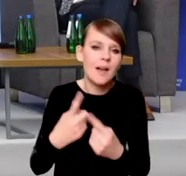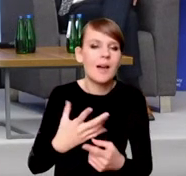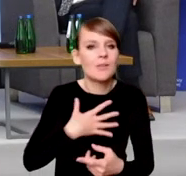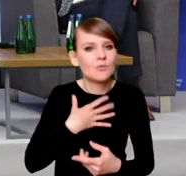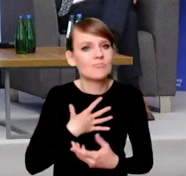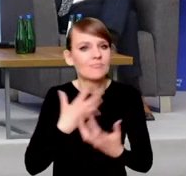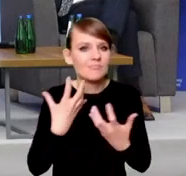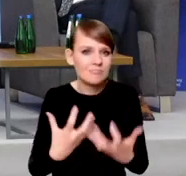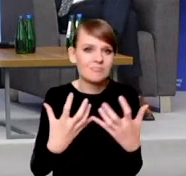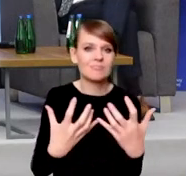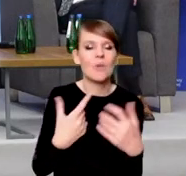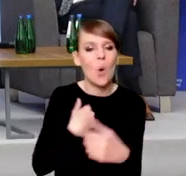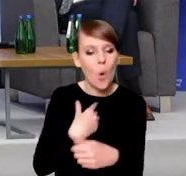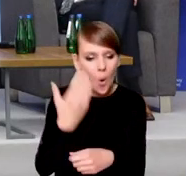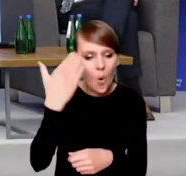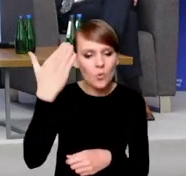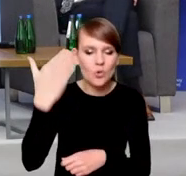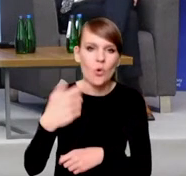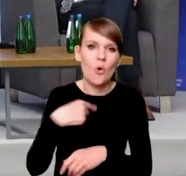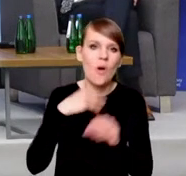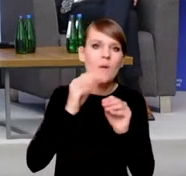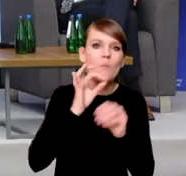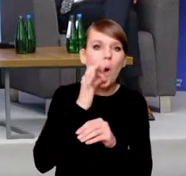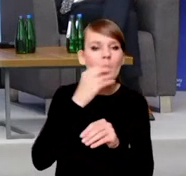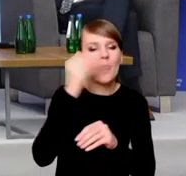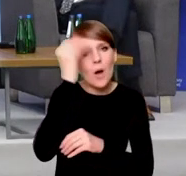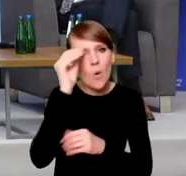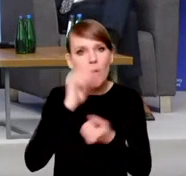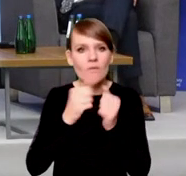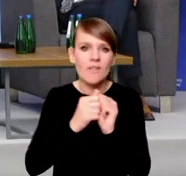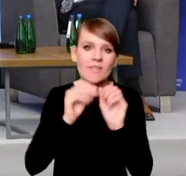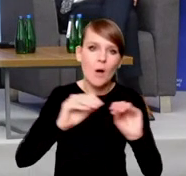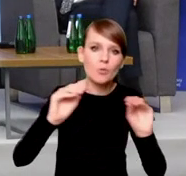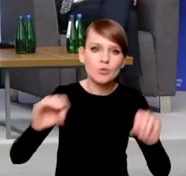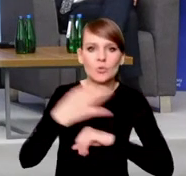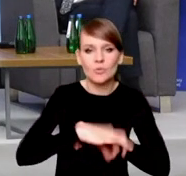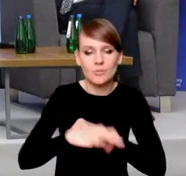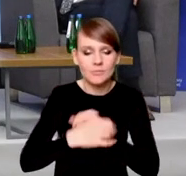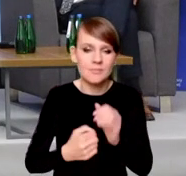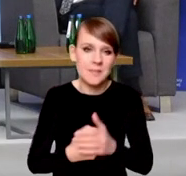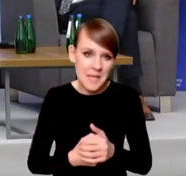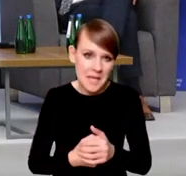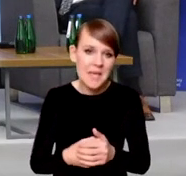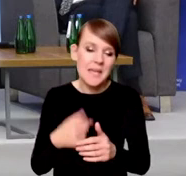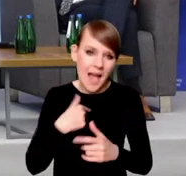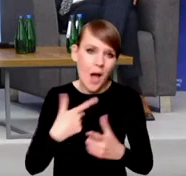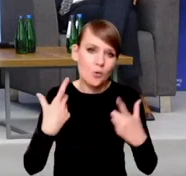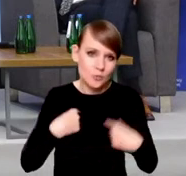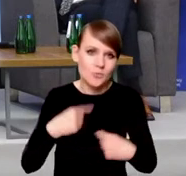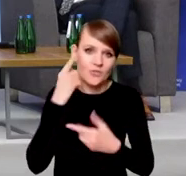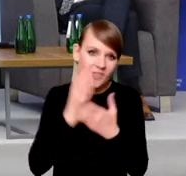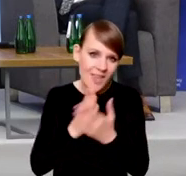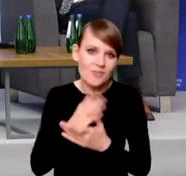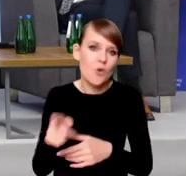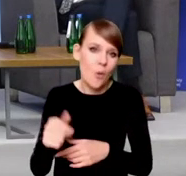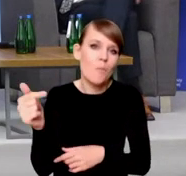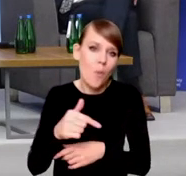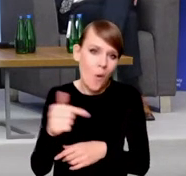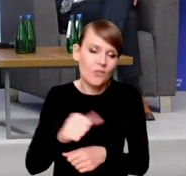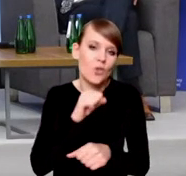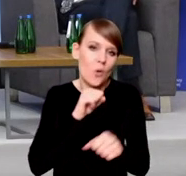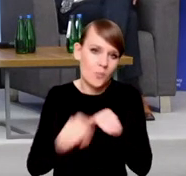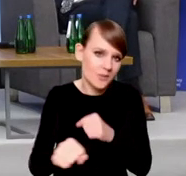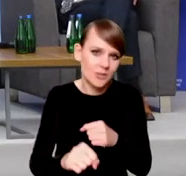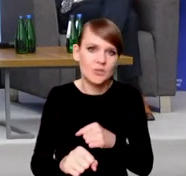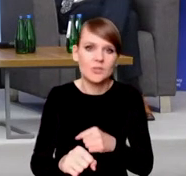godności nauczyciela akademickiego czy młodego naukowca i ja rzeczywiście osobiście w to bardzo mocno wierzę, że tak to powinno być, by wyglądać, że absolutnie nikogo